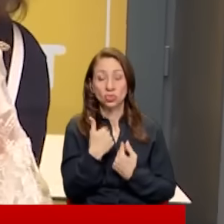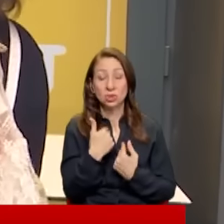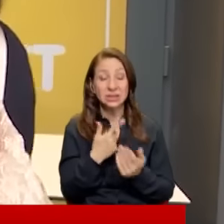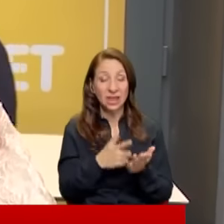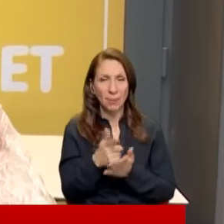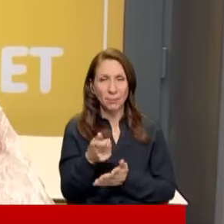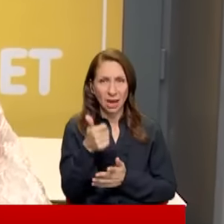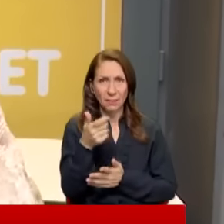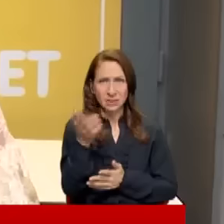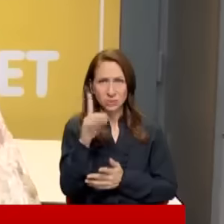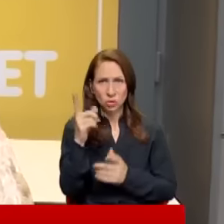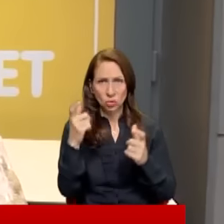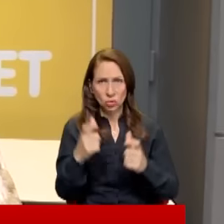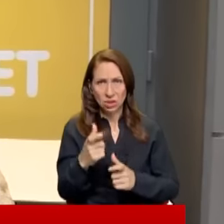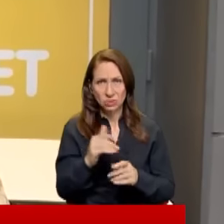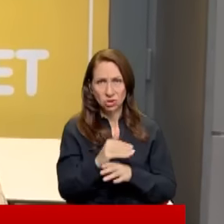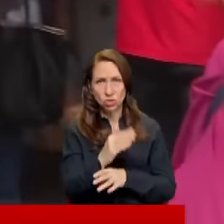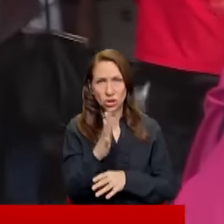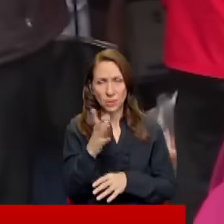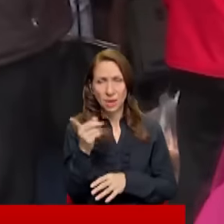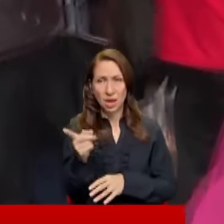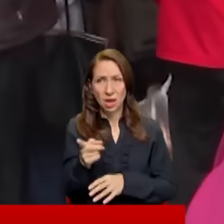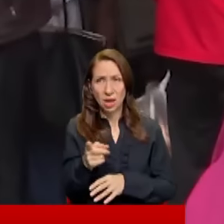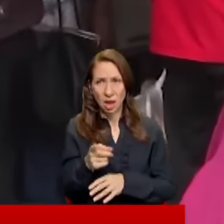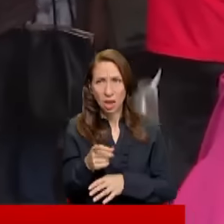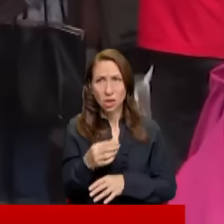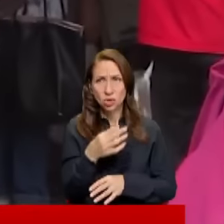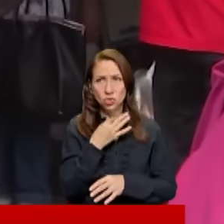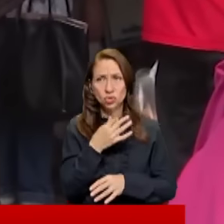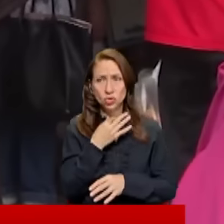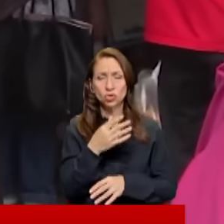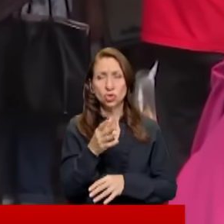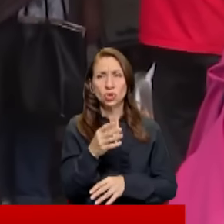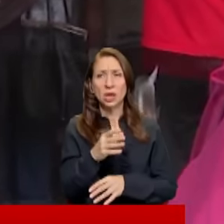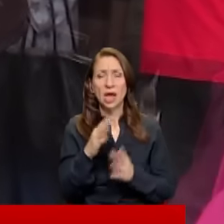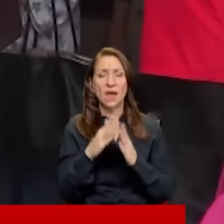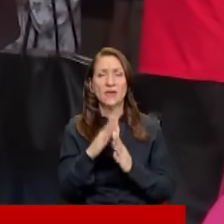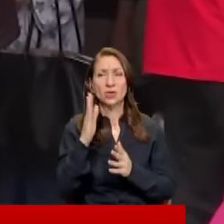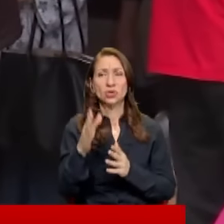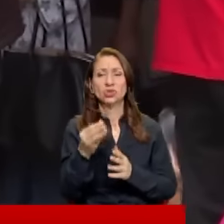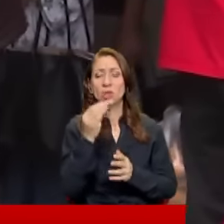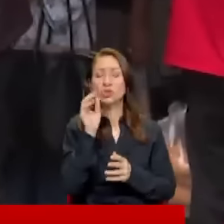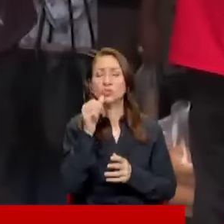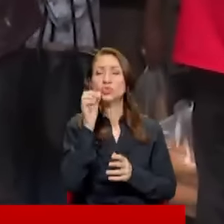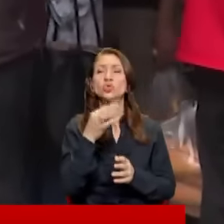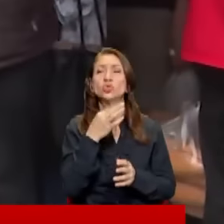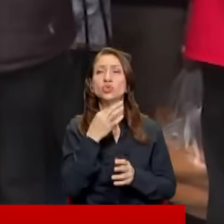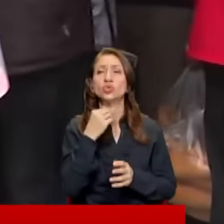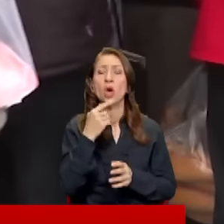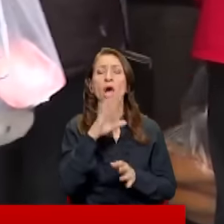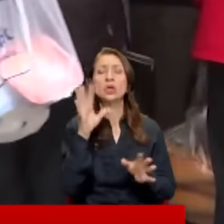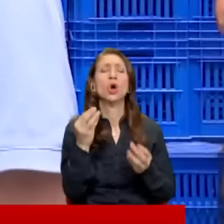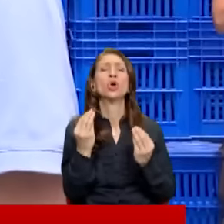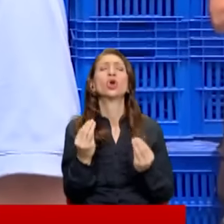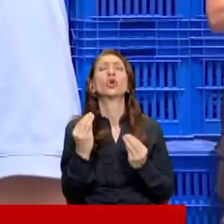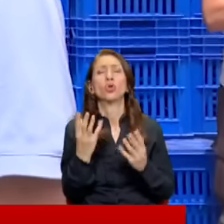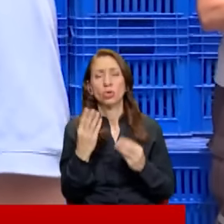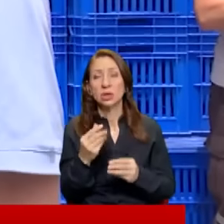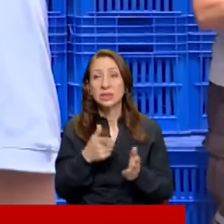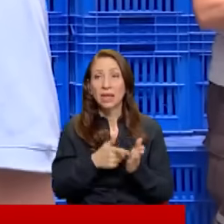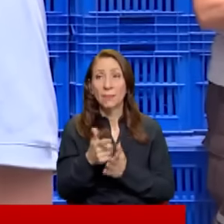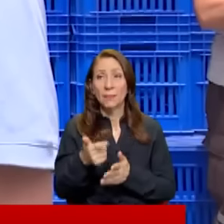Tarım Bakanı Başka bir ülkede mi yaşıyor acaba He şükür şükür eve gidiyoruz yemiyoruz içmiyoruz şükür diyoruz her şey yoluna giriyoruz